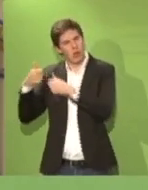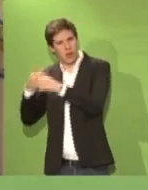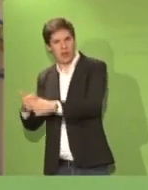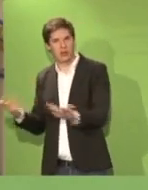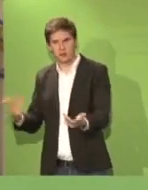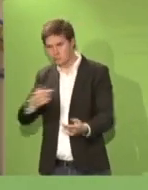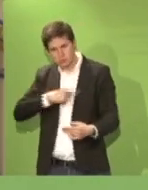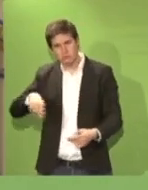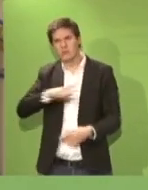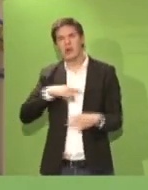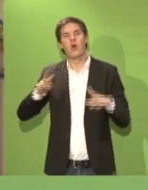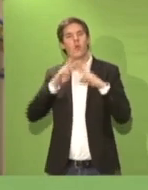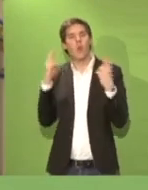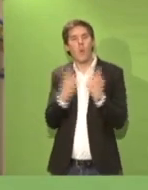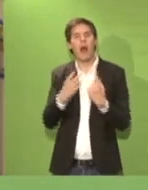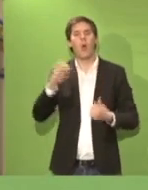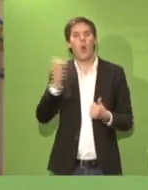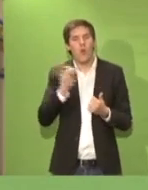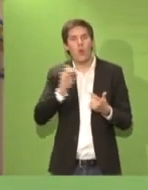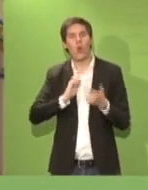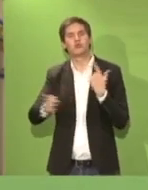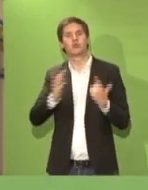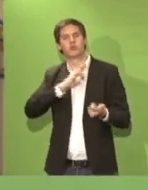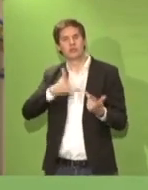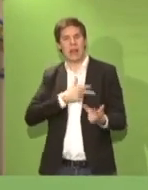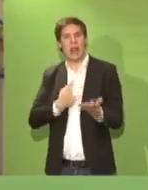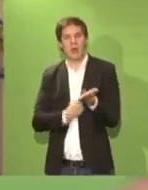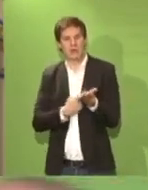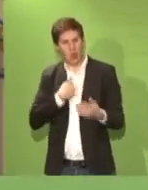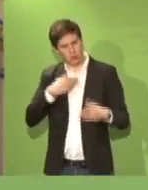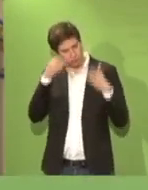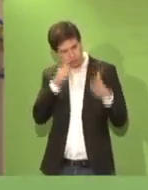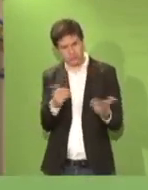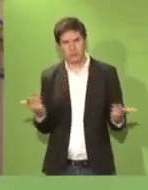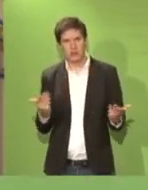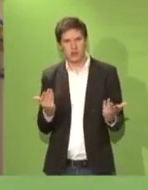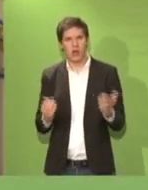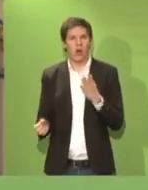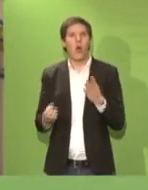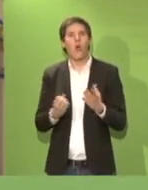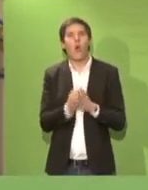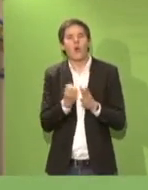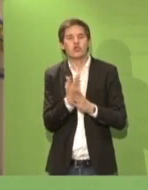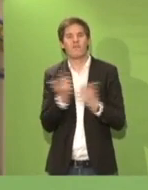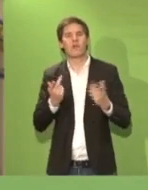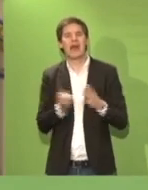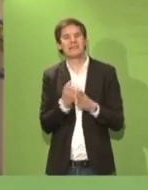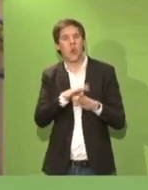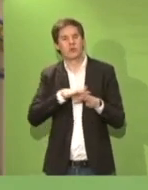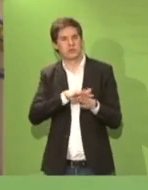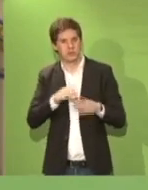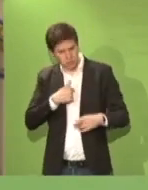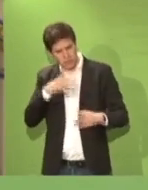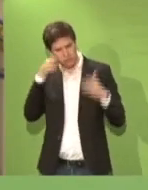die globalen ökologischen und sozialen Herausforderungen ernst. Die Rohstoff- und Ressourcenverknappung, den